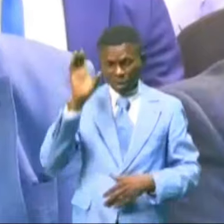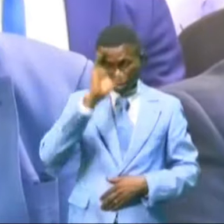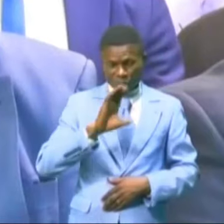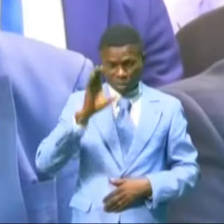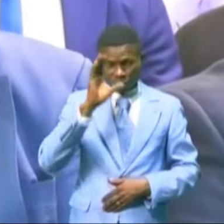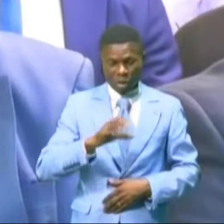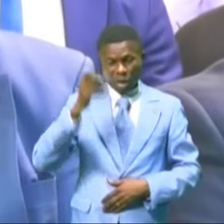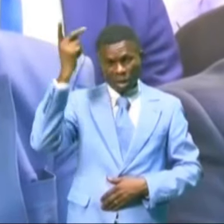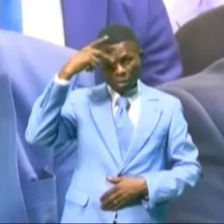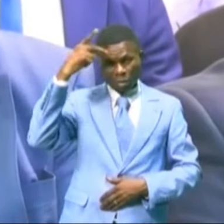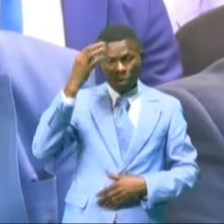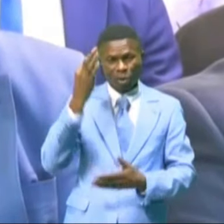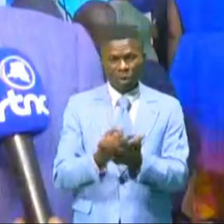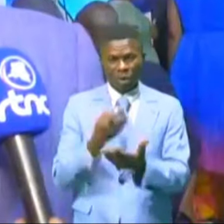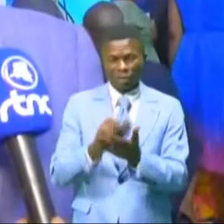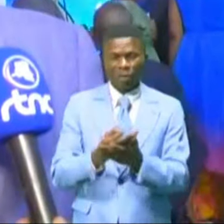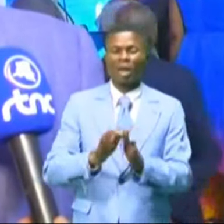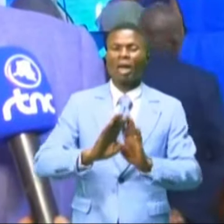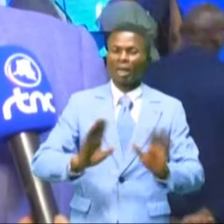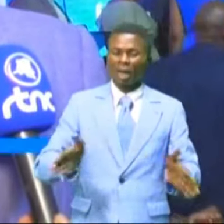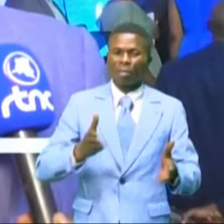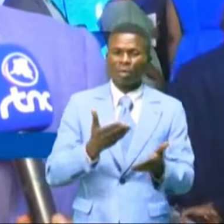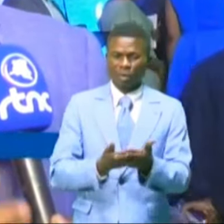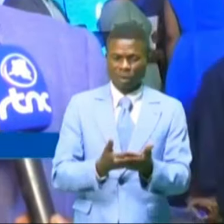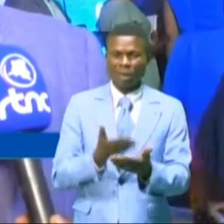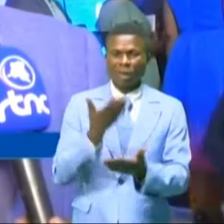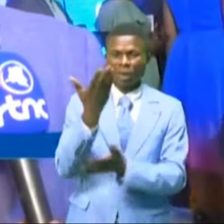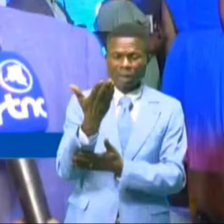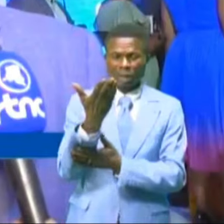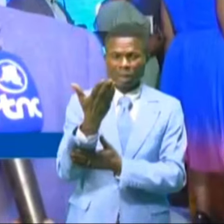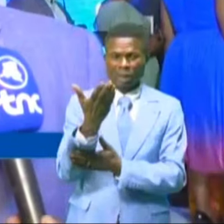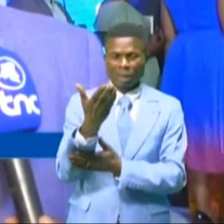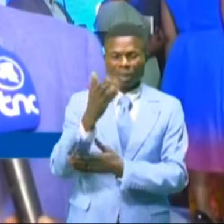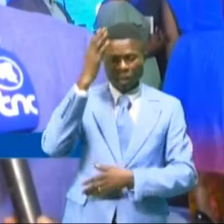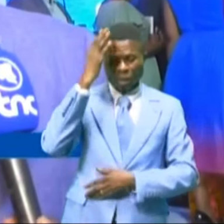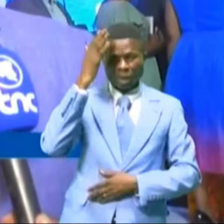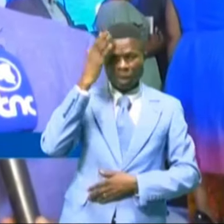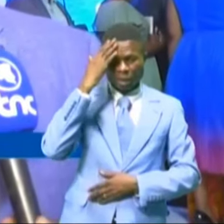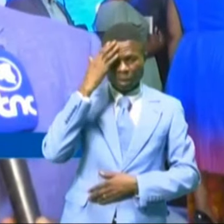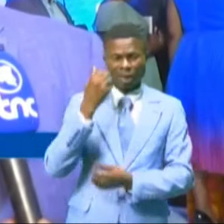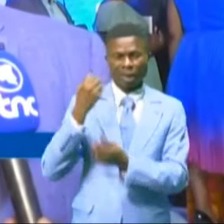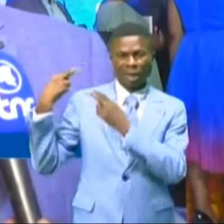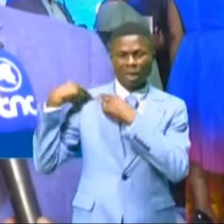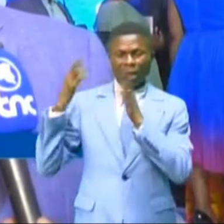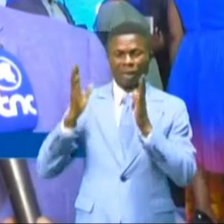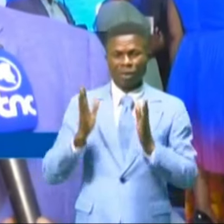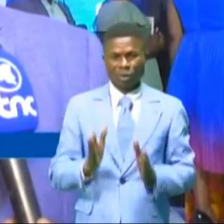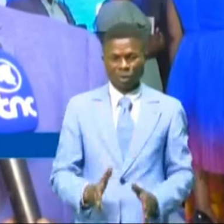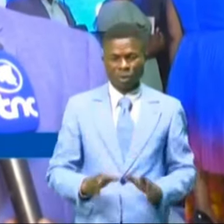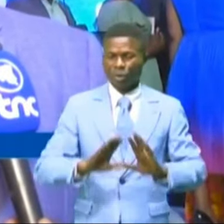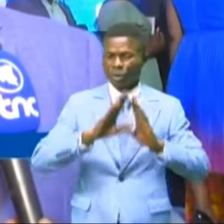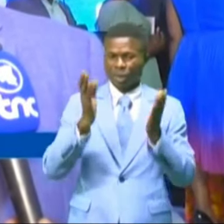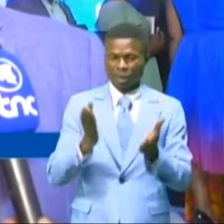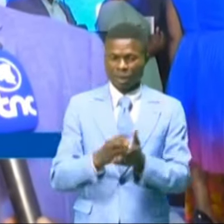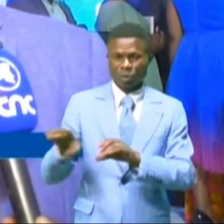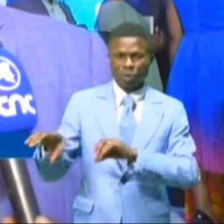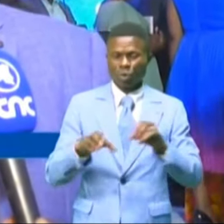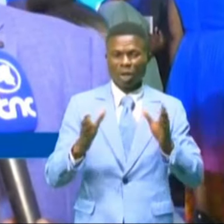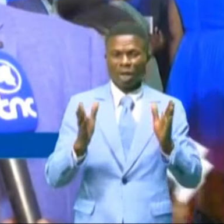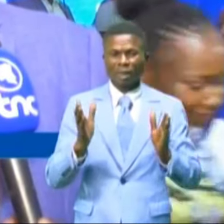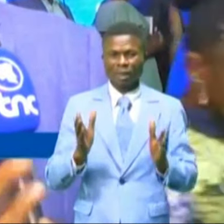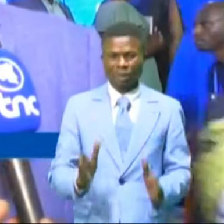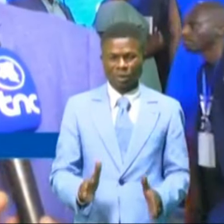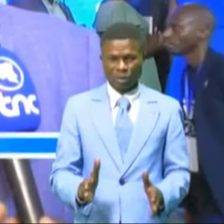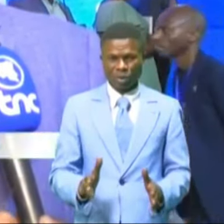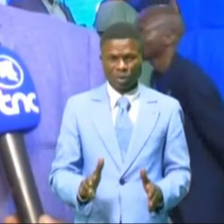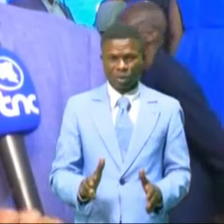d'une politique financière adaptée. C'est un appel à la conscience et à la responsabilité de tous les acteurs